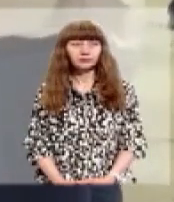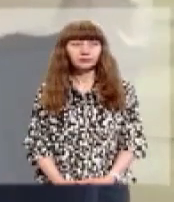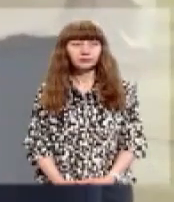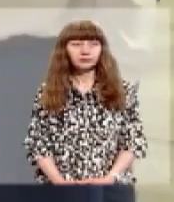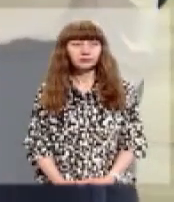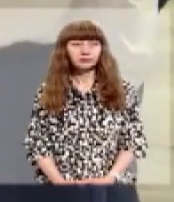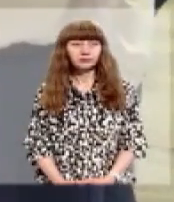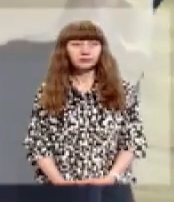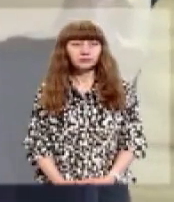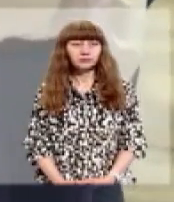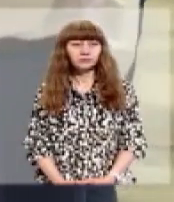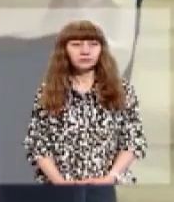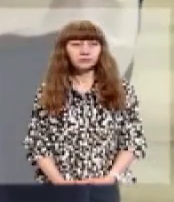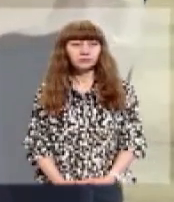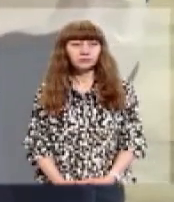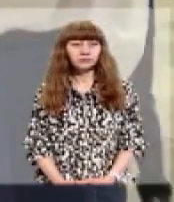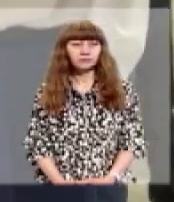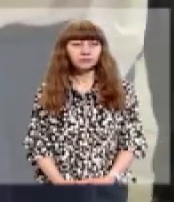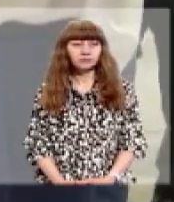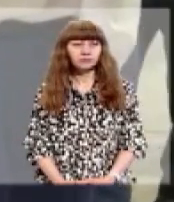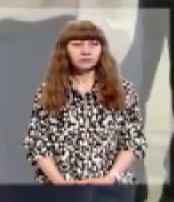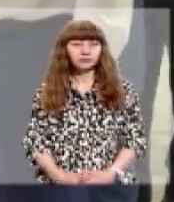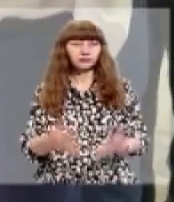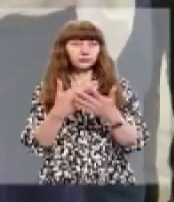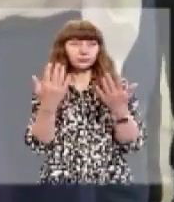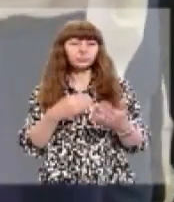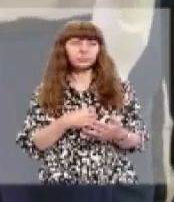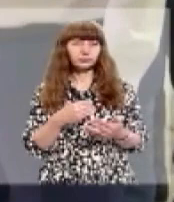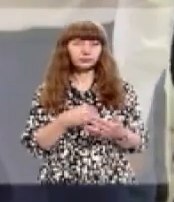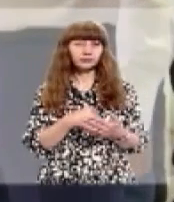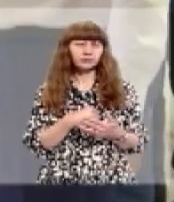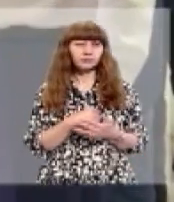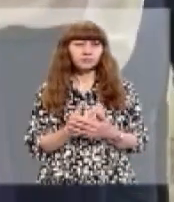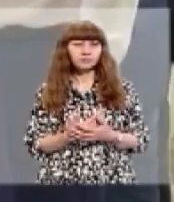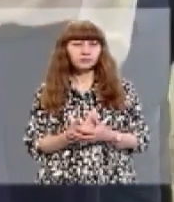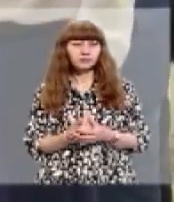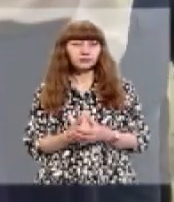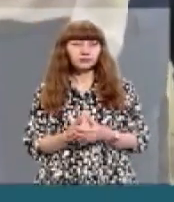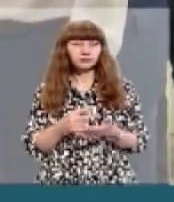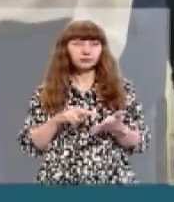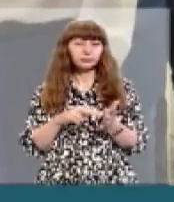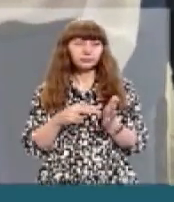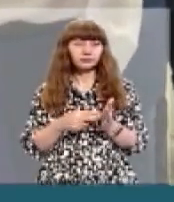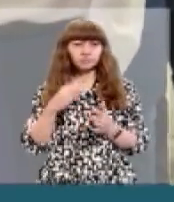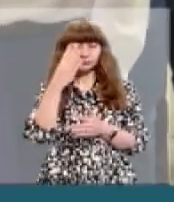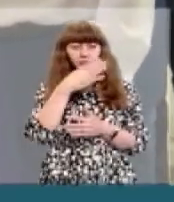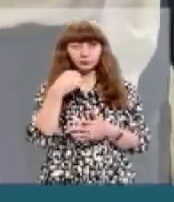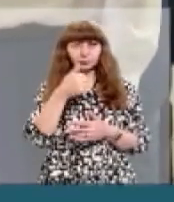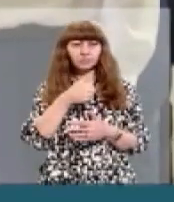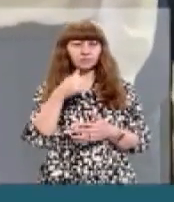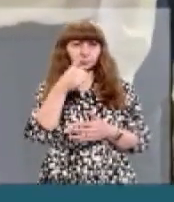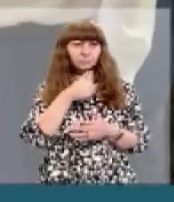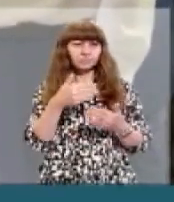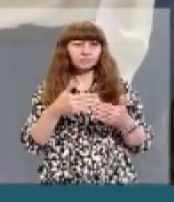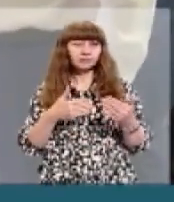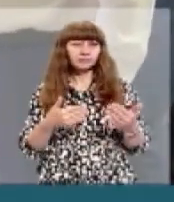метров с инженерной инфраструктурой. И мы хотели туда разместить, у нас недавно был план, уже 3-4 года назад я его нашел план, даже построил птичник,